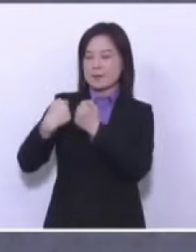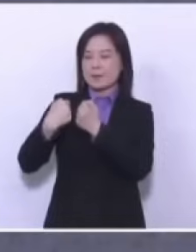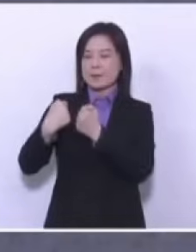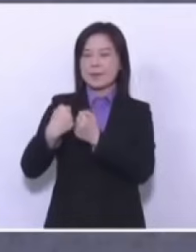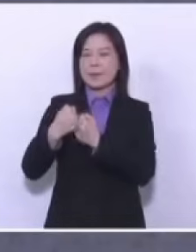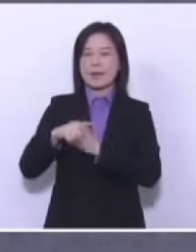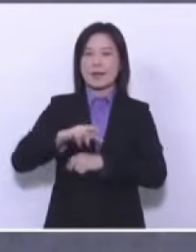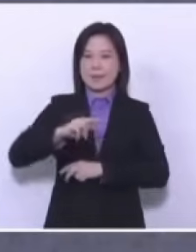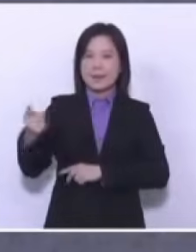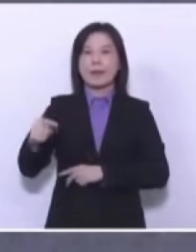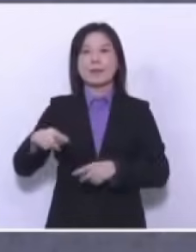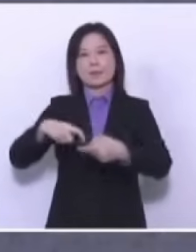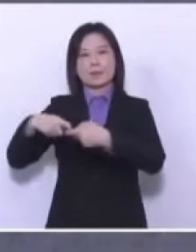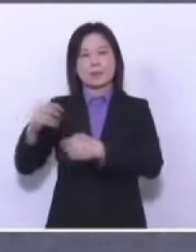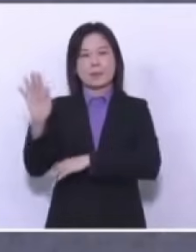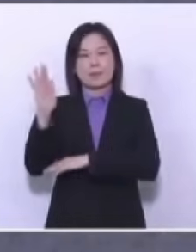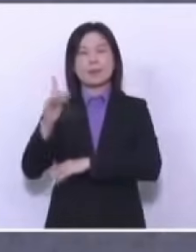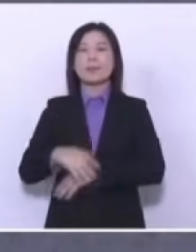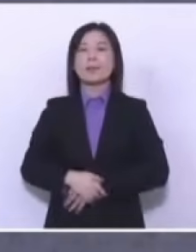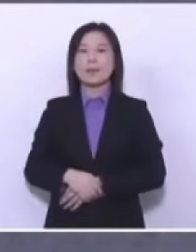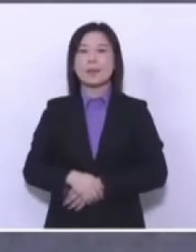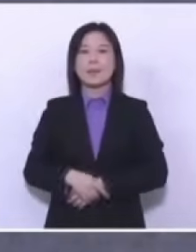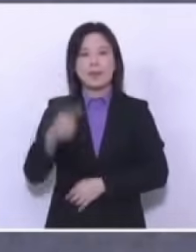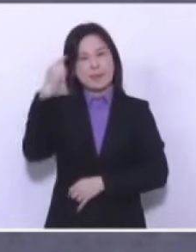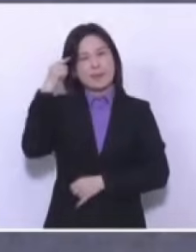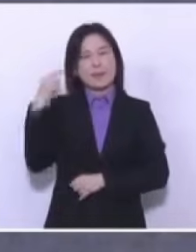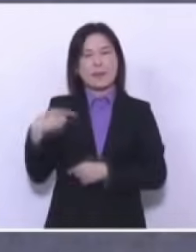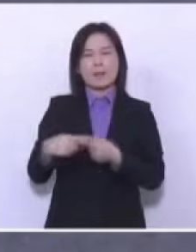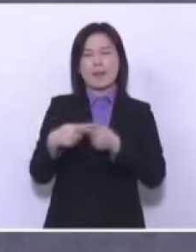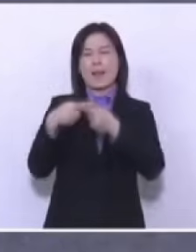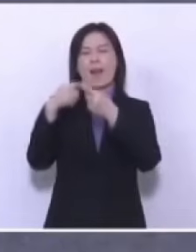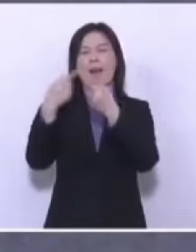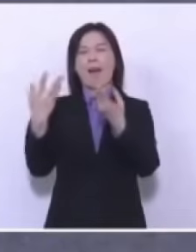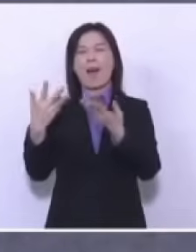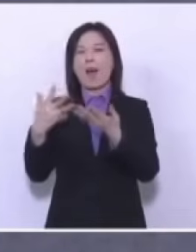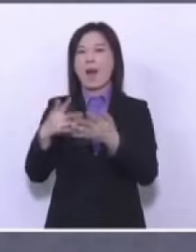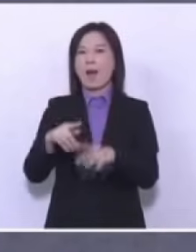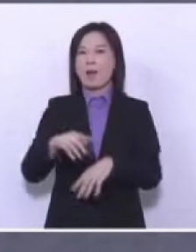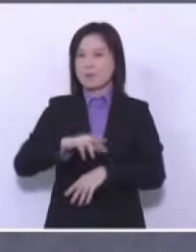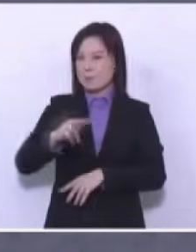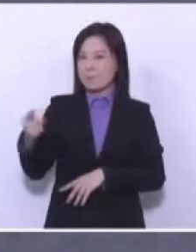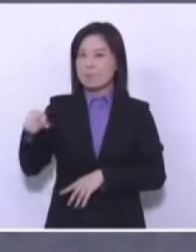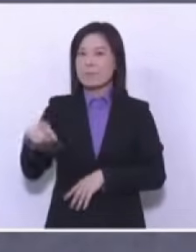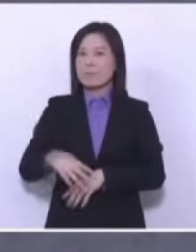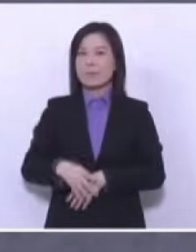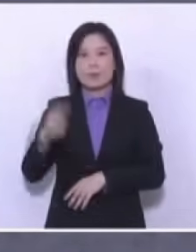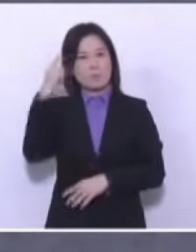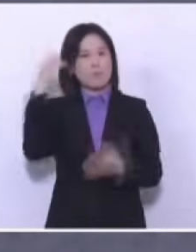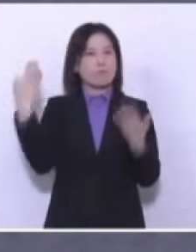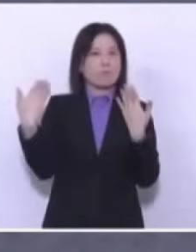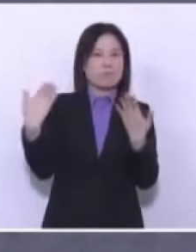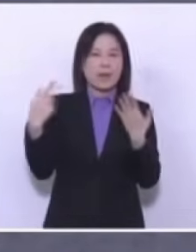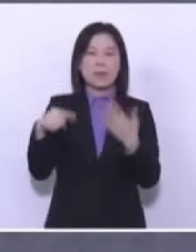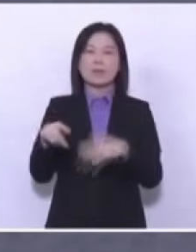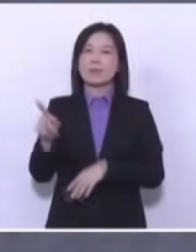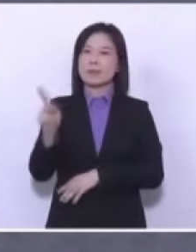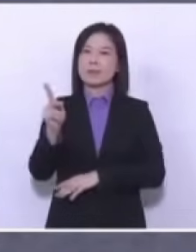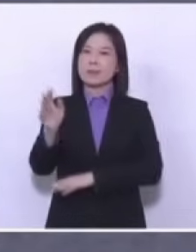府，从意识形态到理性、务实、科学与政治诚